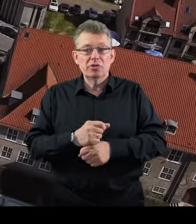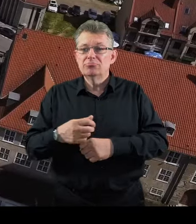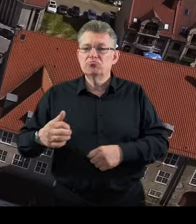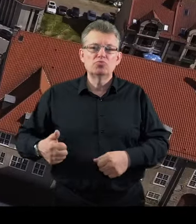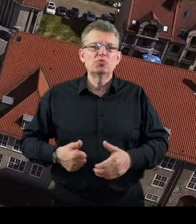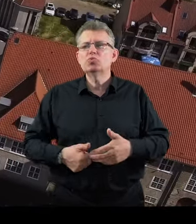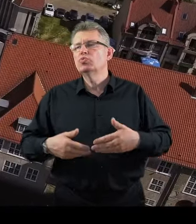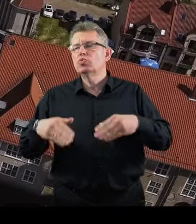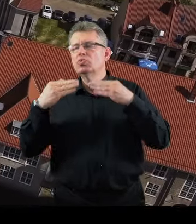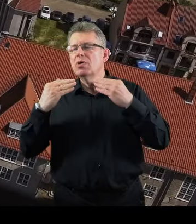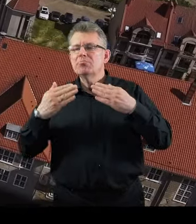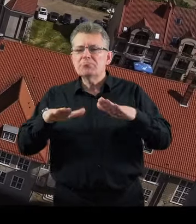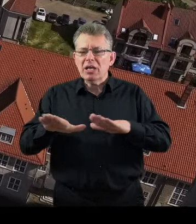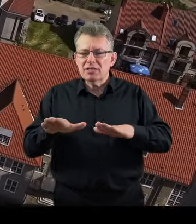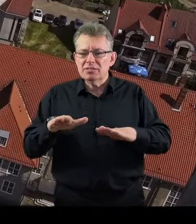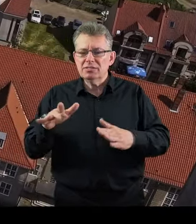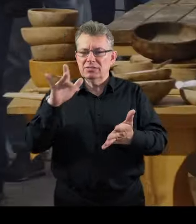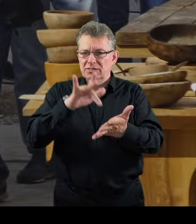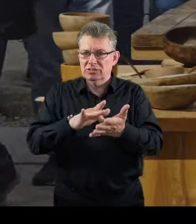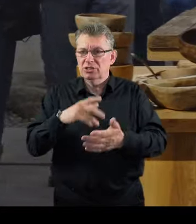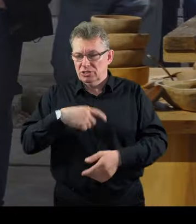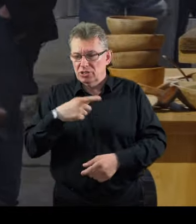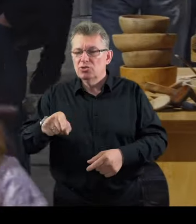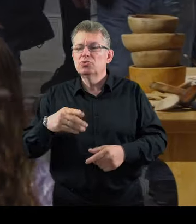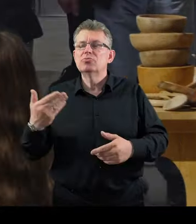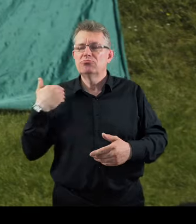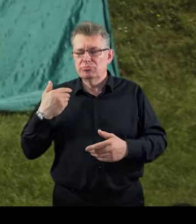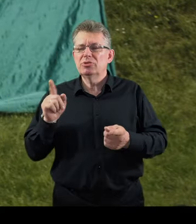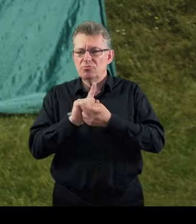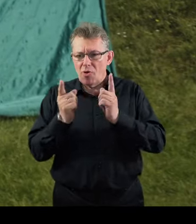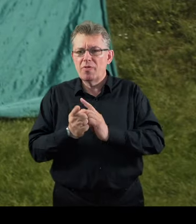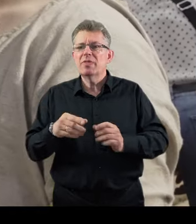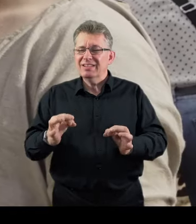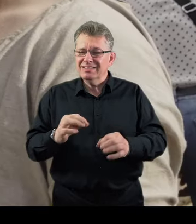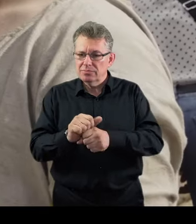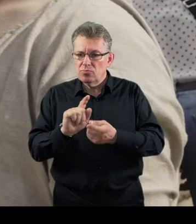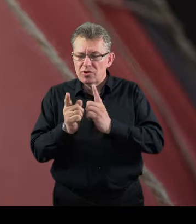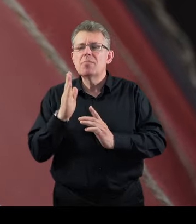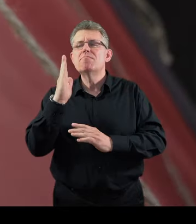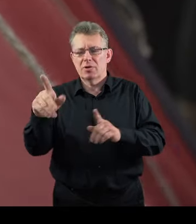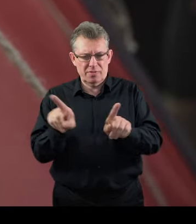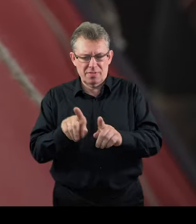kultowe miejsce w Szczytnie. Tu się ludzie spotykali, spotykają i na pewno będą spotykać.